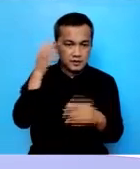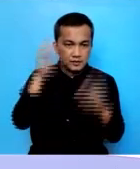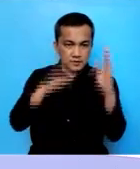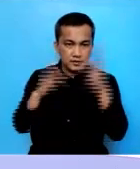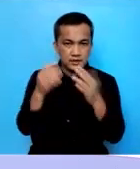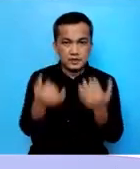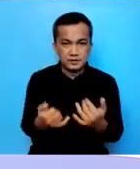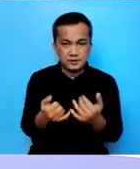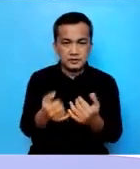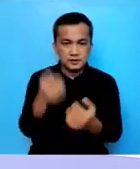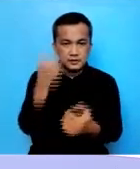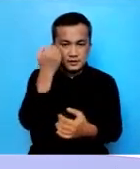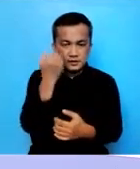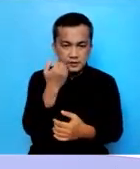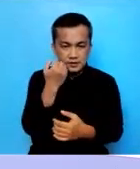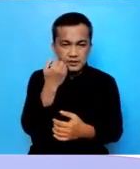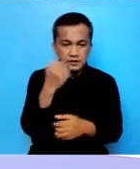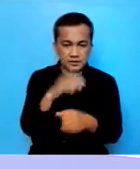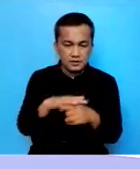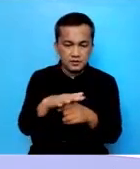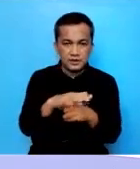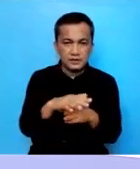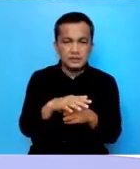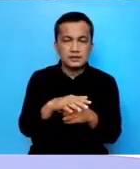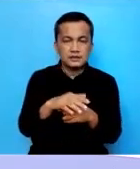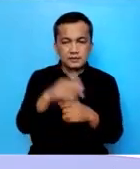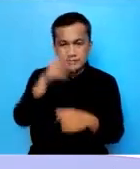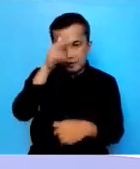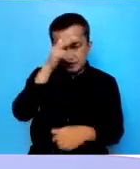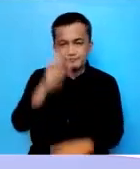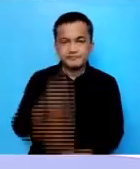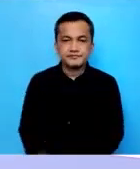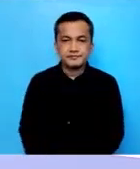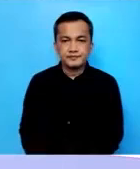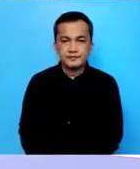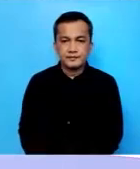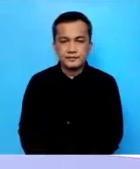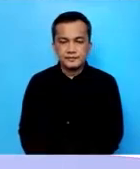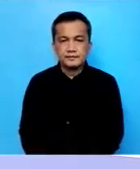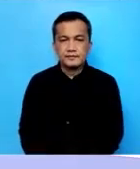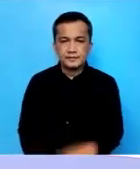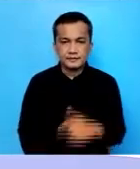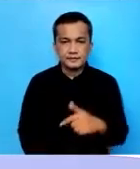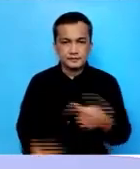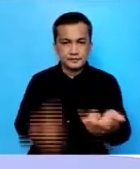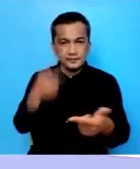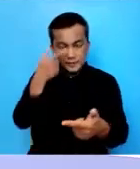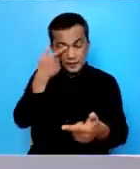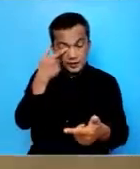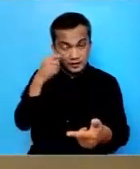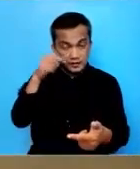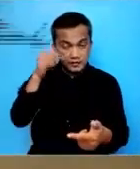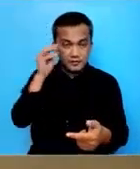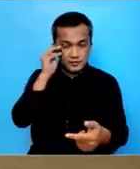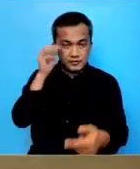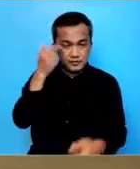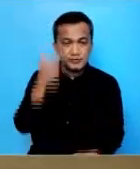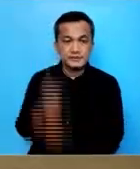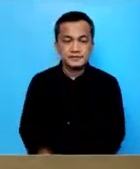sa kakulangan sa lokal na supply ng manok. Nasa front line ng balitang yan, si Mon Gualvez.